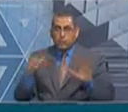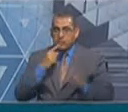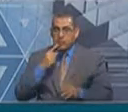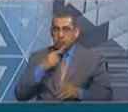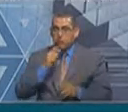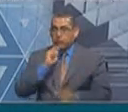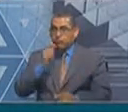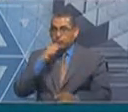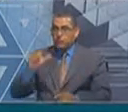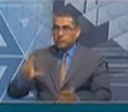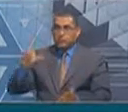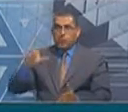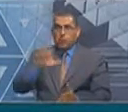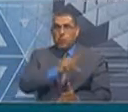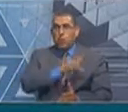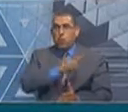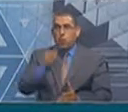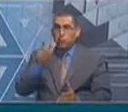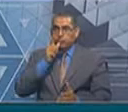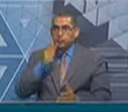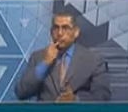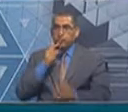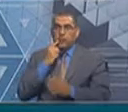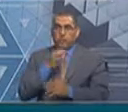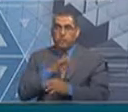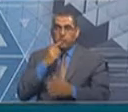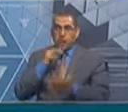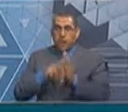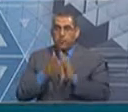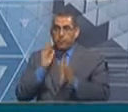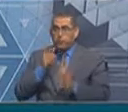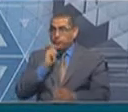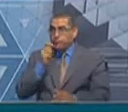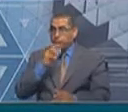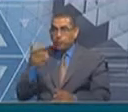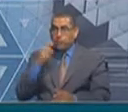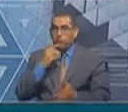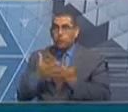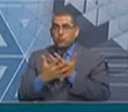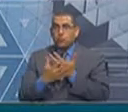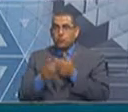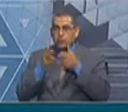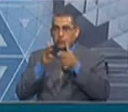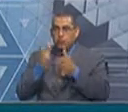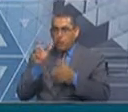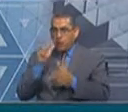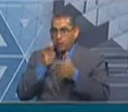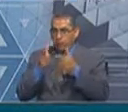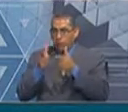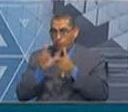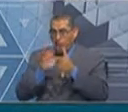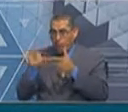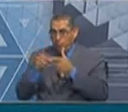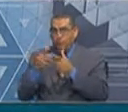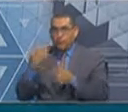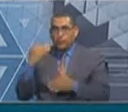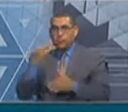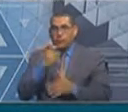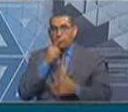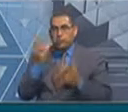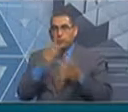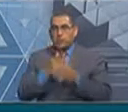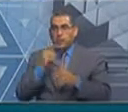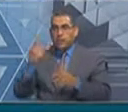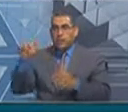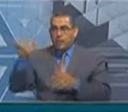لخطابات القادة بصورة افتراضية، كما ستكون كلمات الزعماء مسجلة عبر الفيديو بسبب الحجر